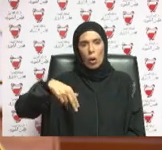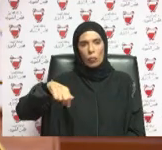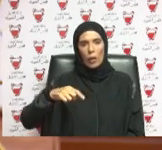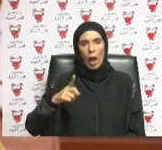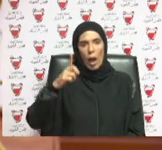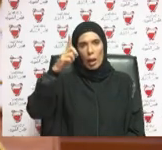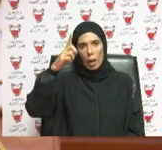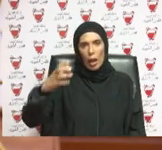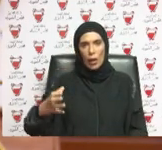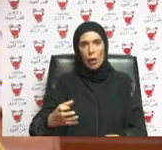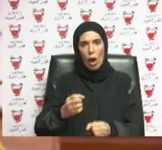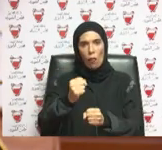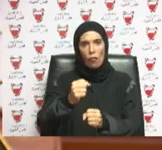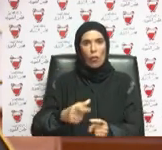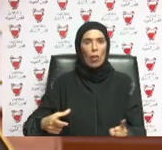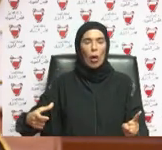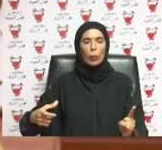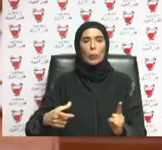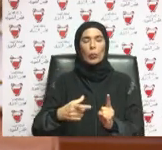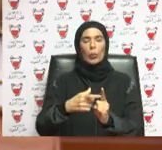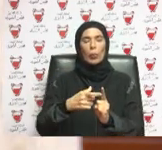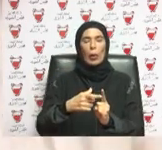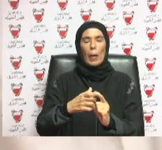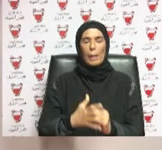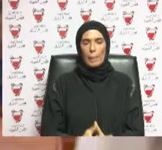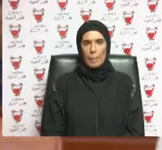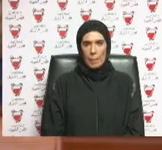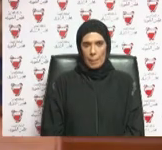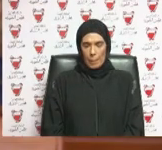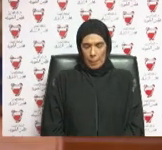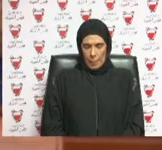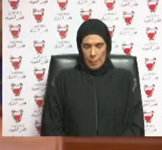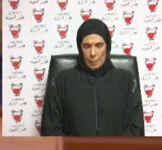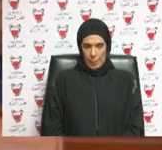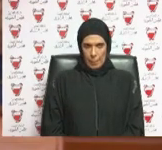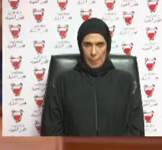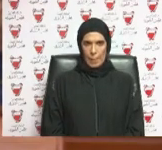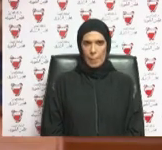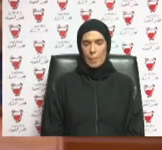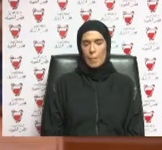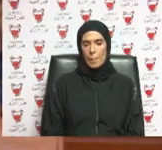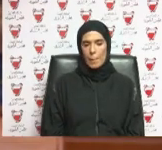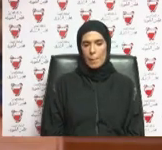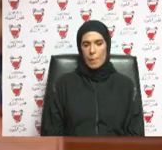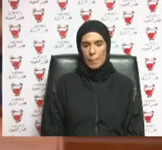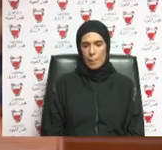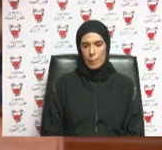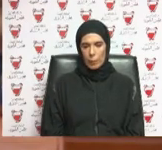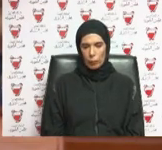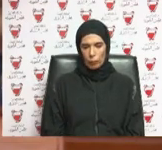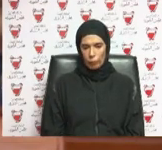العهد نائب القائد الأعلى رئيس مجلس الوزراء الموقر حفظه